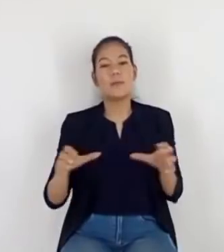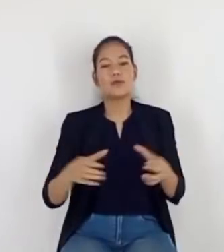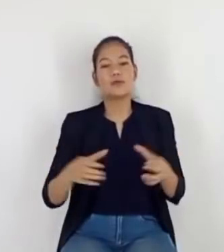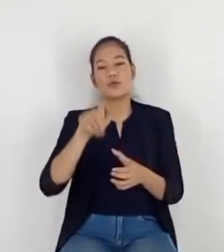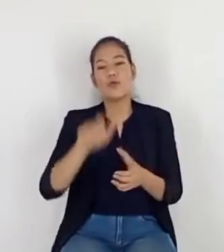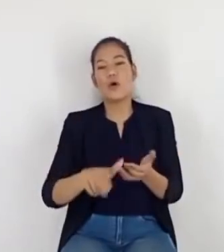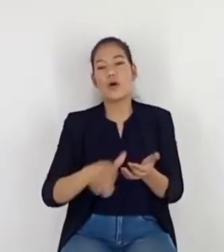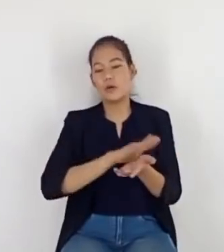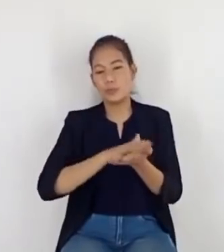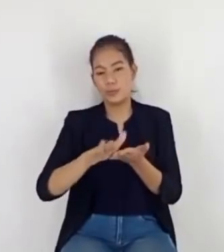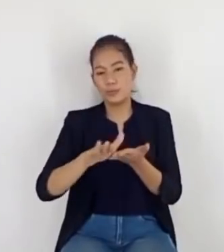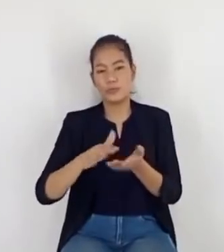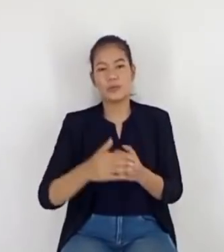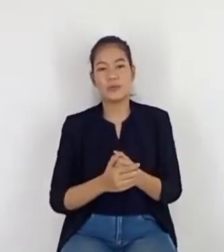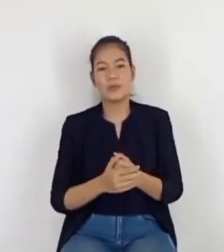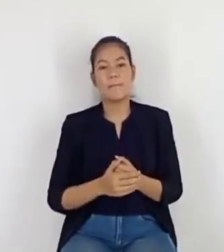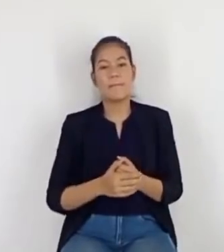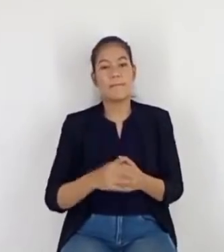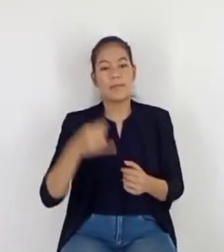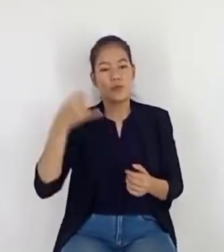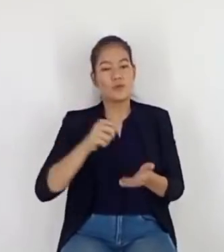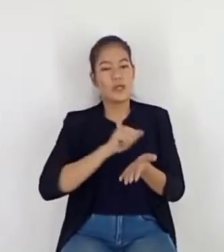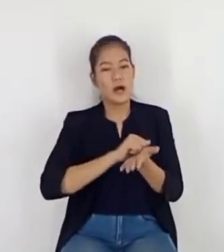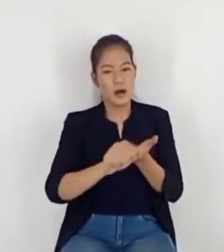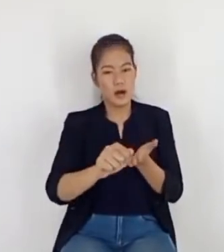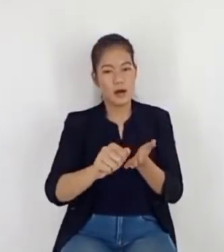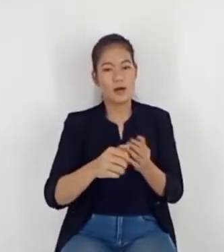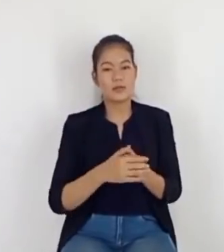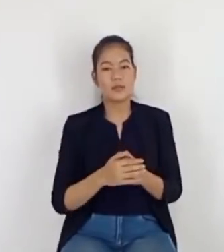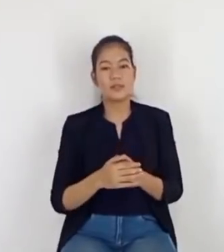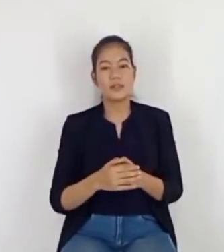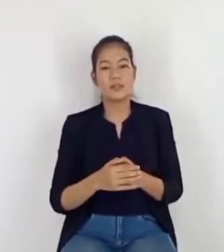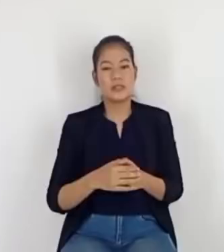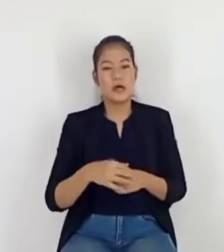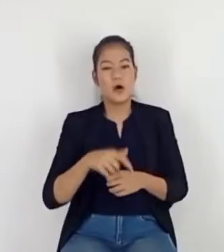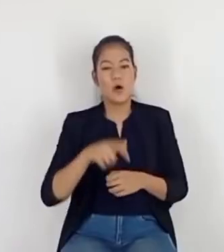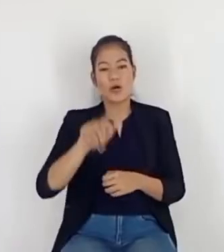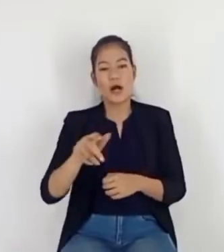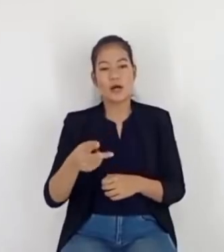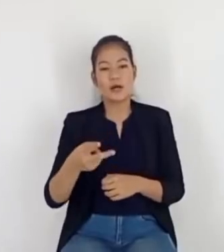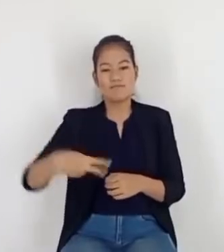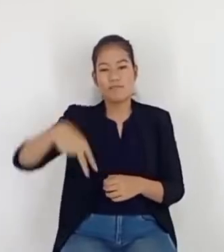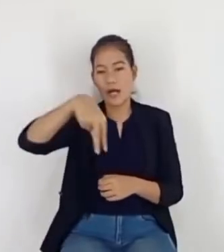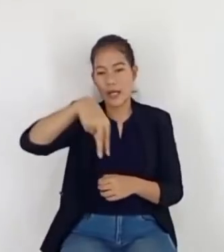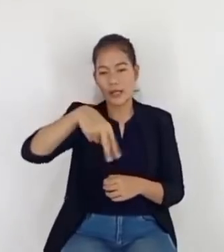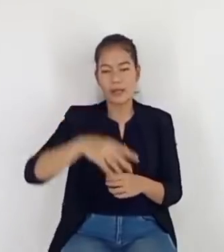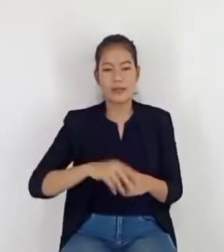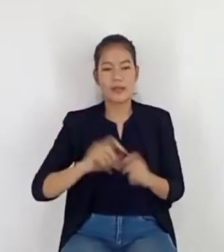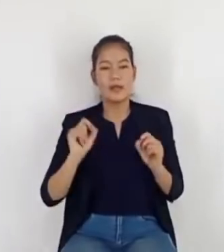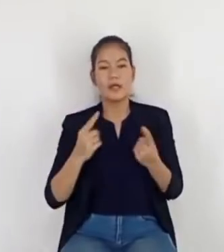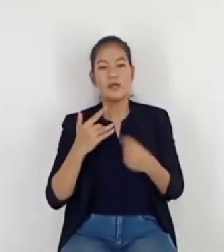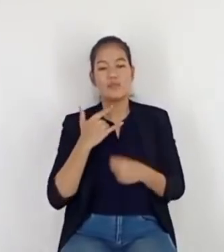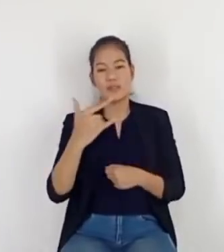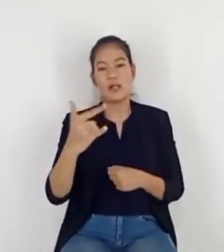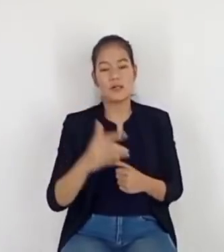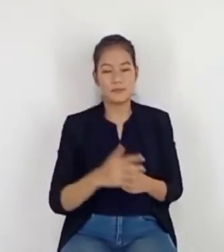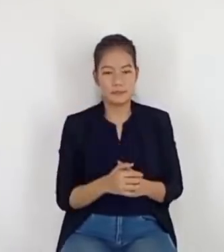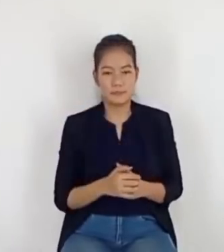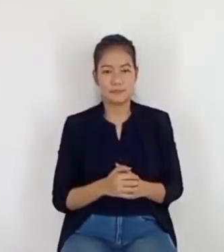persekutuan orang kudus, pengampunan dosa, kebangkitan orang mati, dan hidup yang